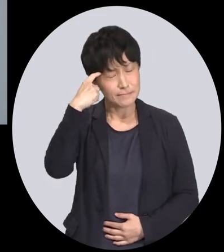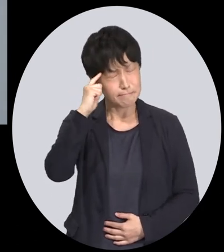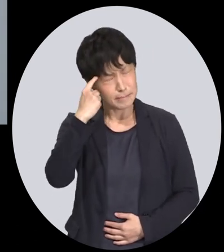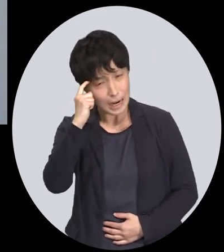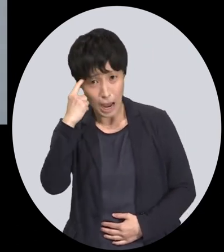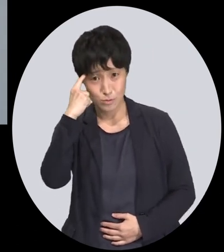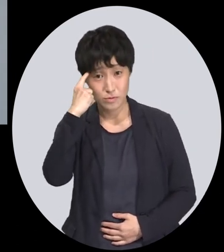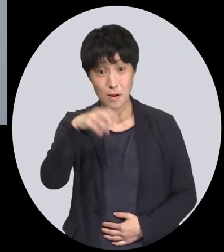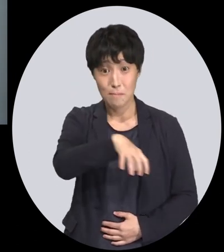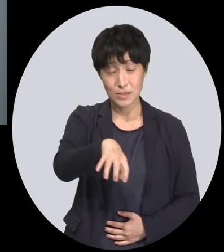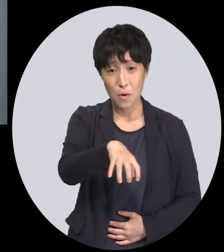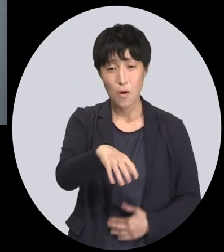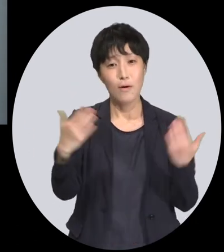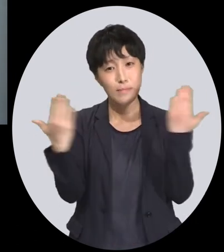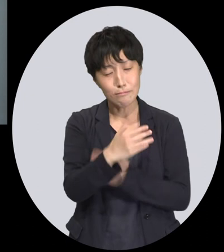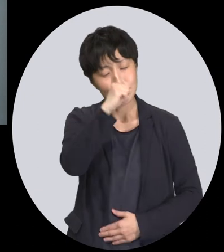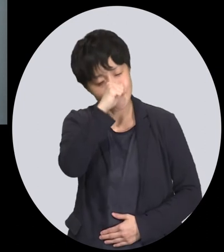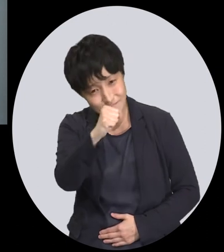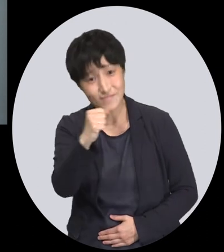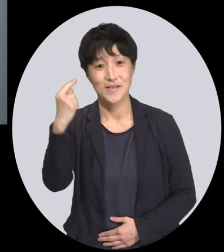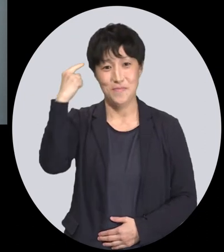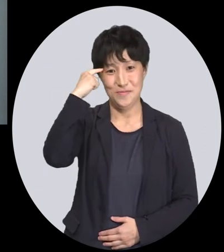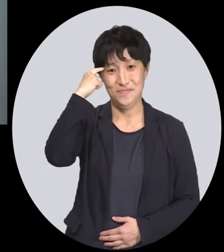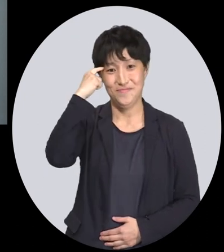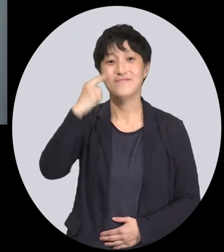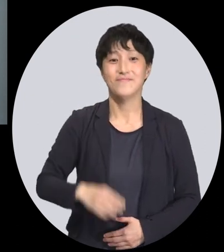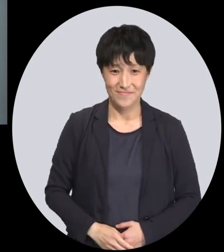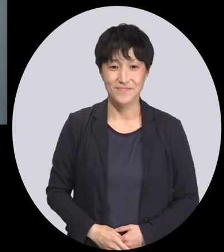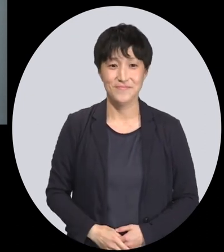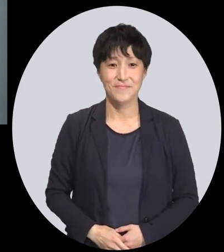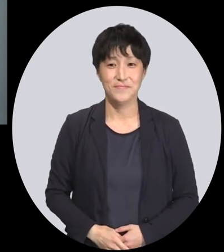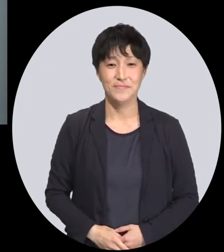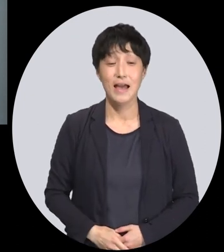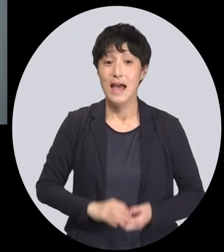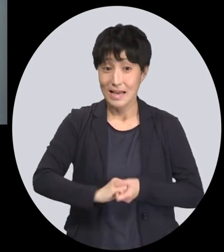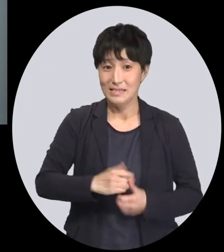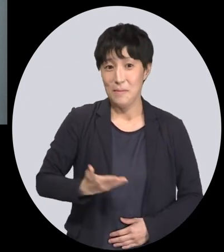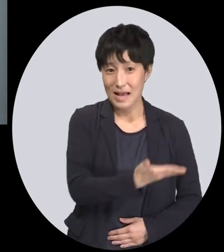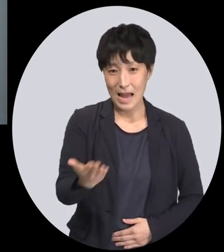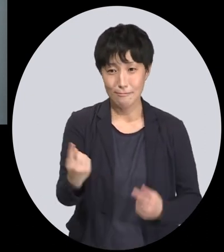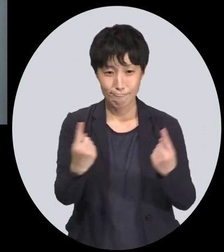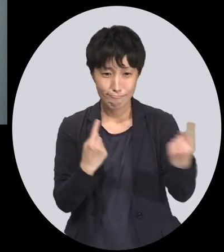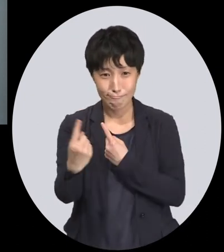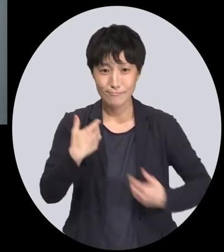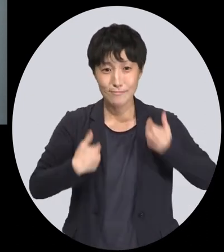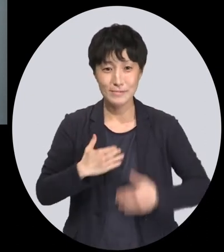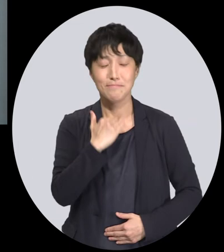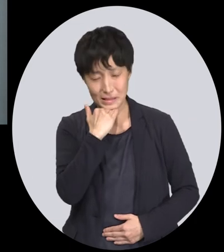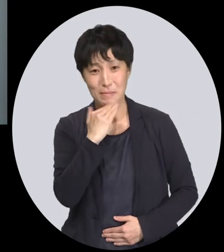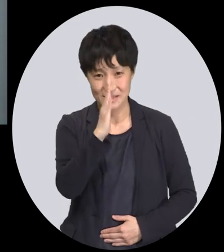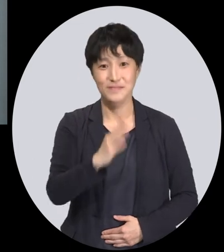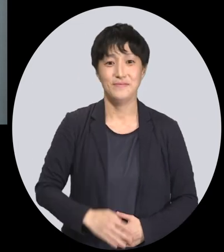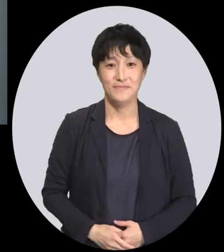考える手がかりになっていればいいなというふうに持っていますぜひ見に来て